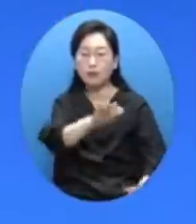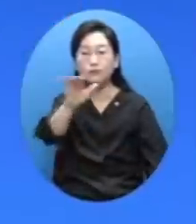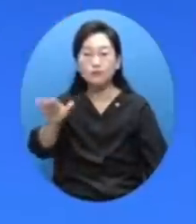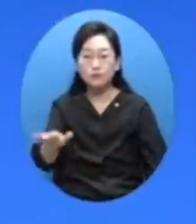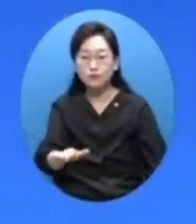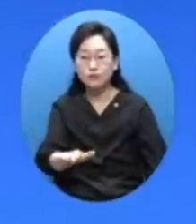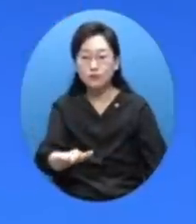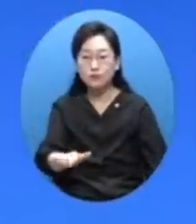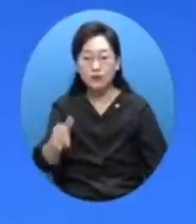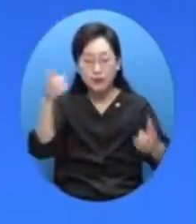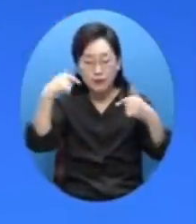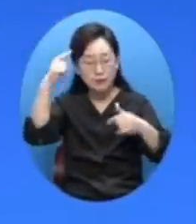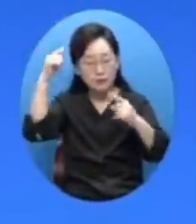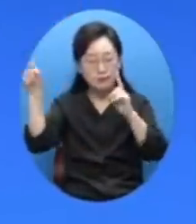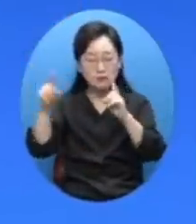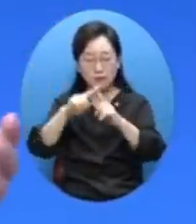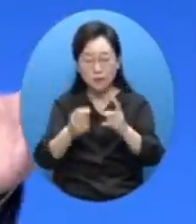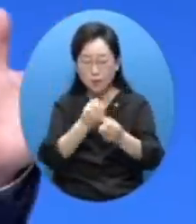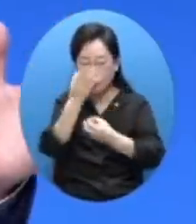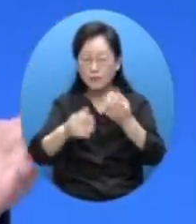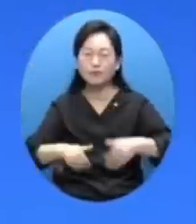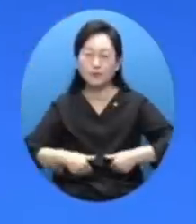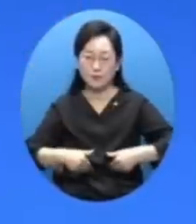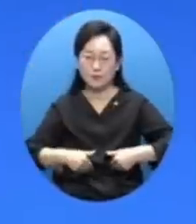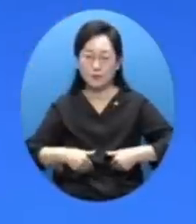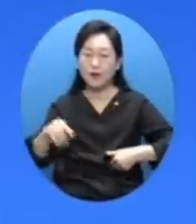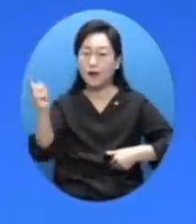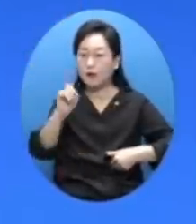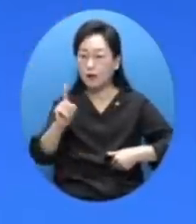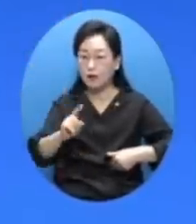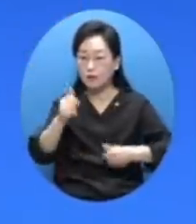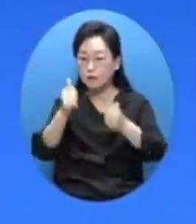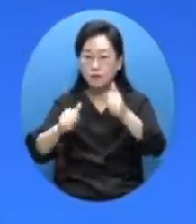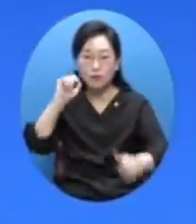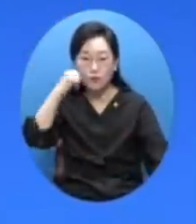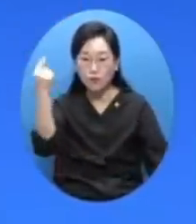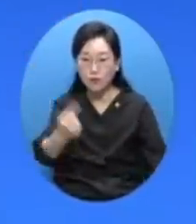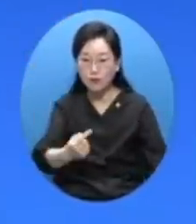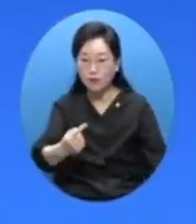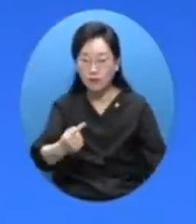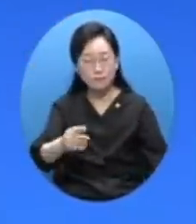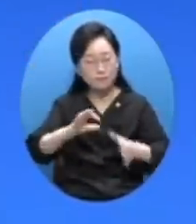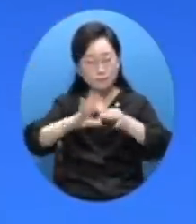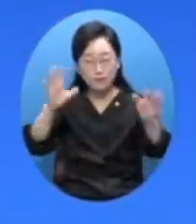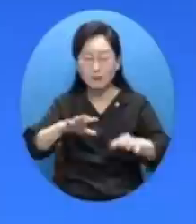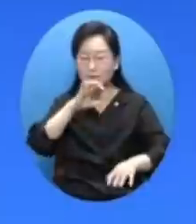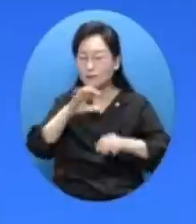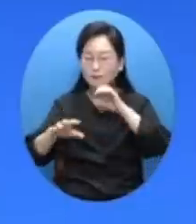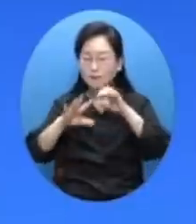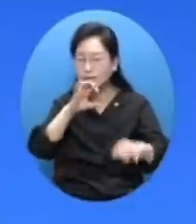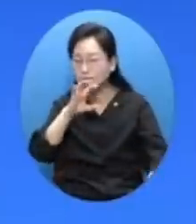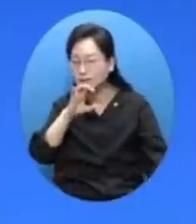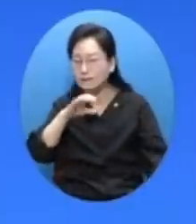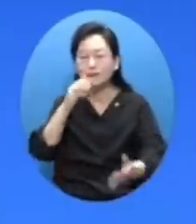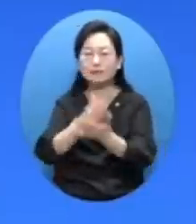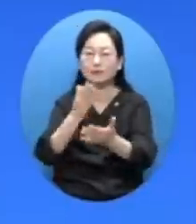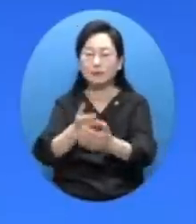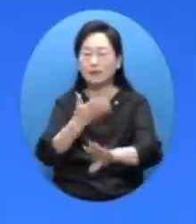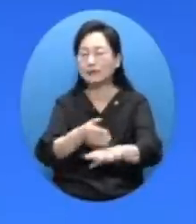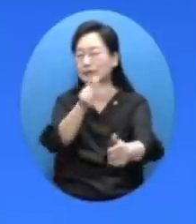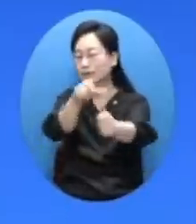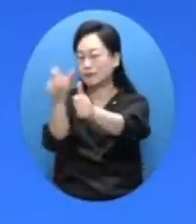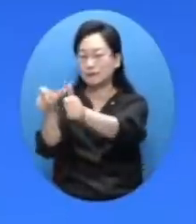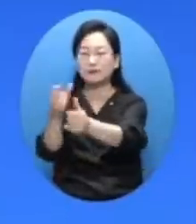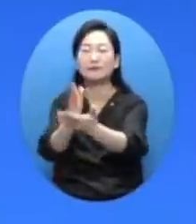앞에 늘 긍정의 고백을 해야 됩니다 그리고 어떤 시험과 어림을 다가와도 불평하지 말고 원망하지 말고 남 탓하지